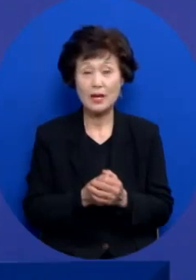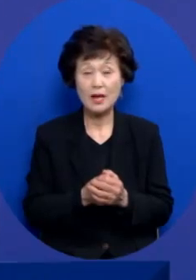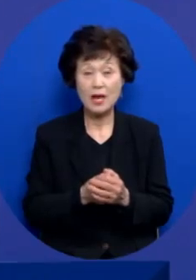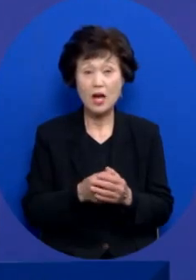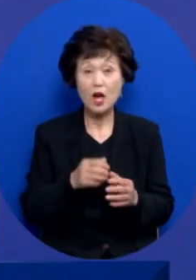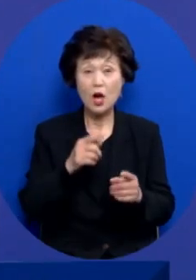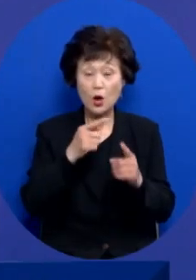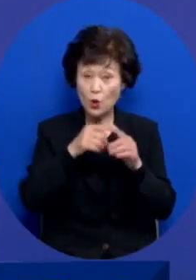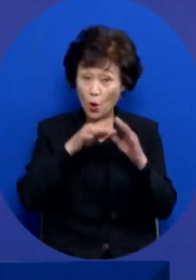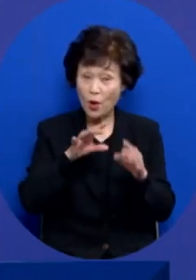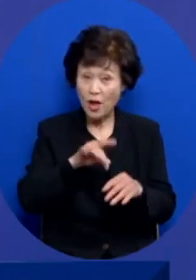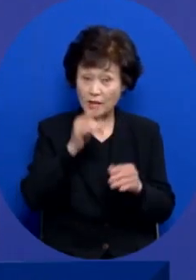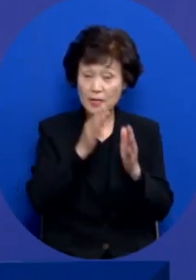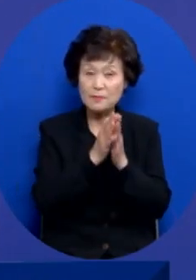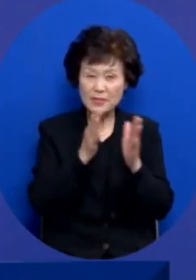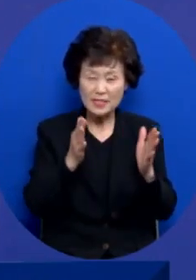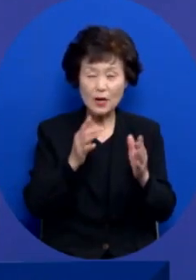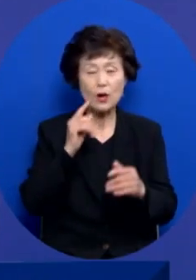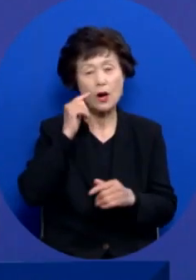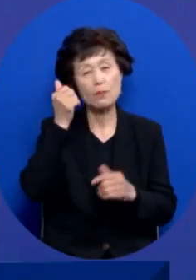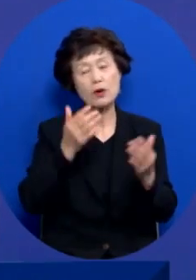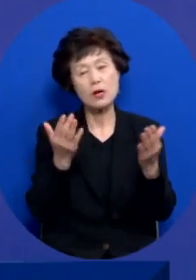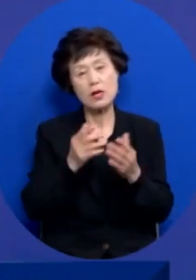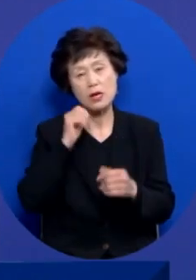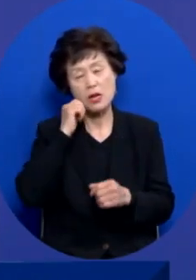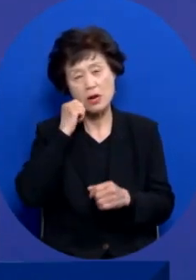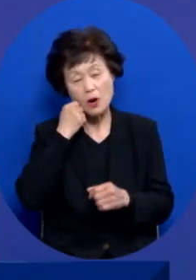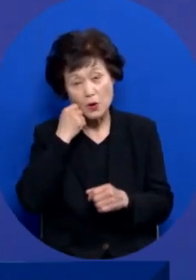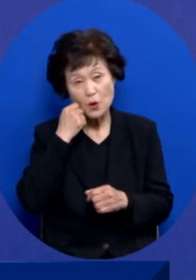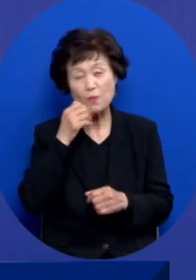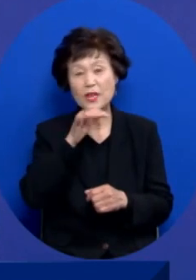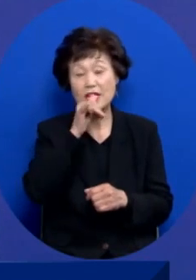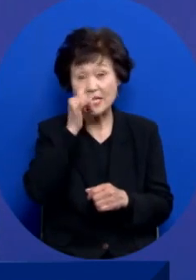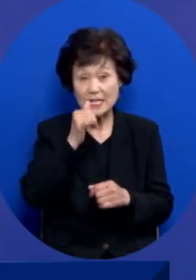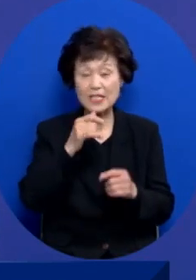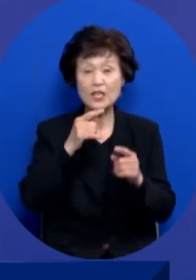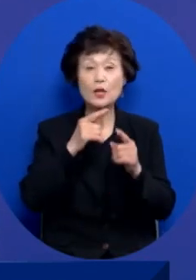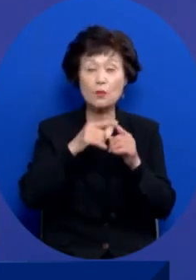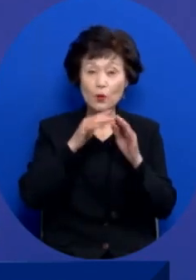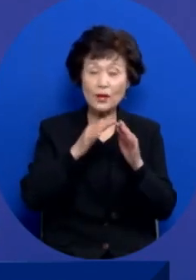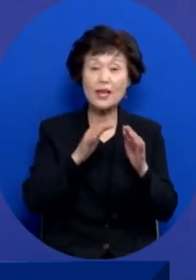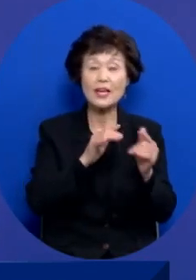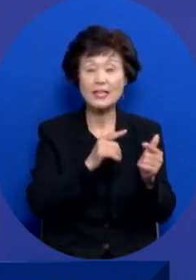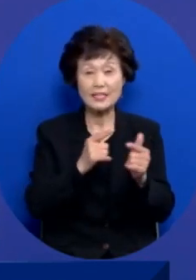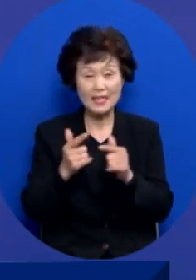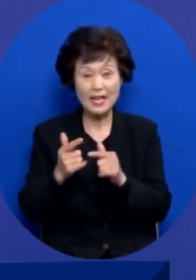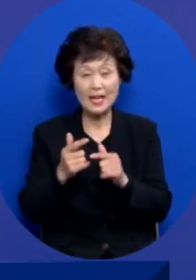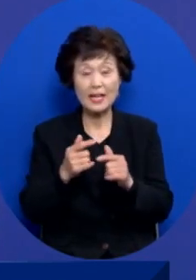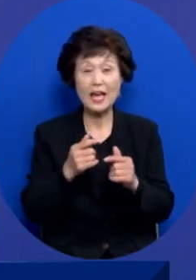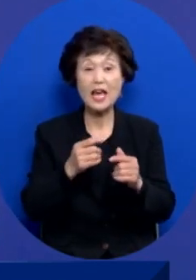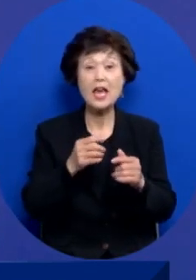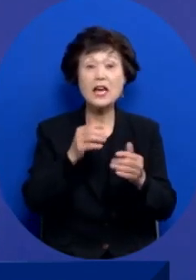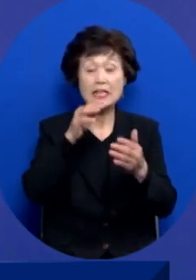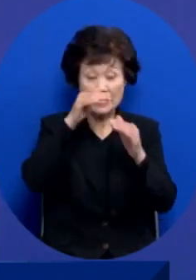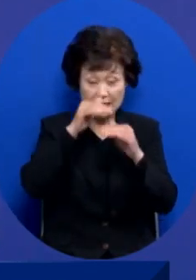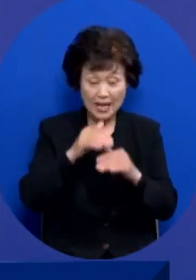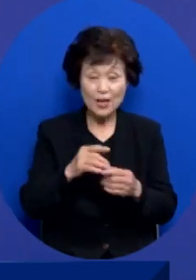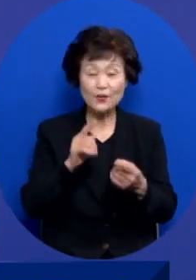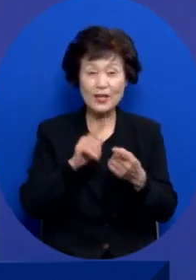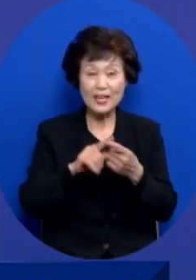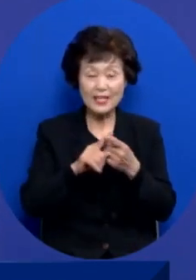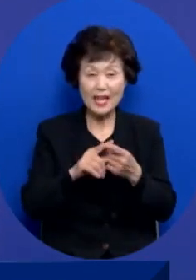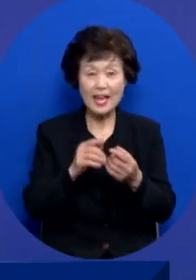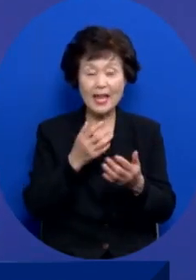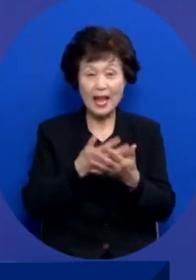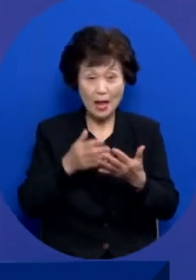개척교회와 목회에 어려움을 겪고 있는 교회들에게 목회 매뉴얼을 제시해 강소형 교회로 거듭날 수 있는 방안을 제시하는 세미나가